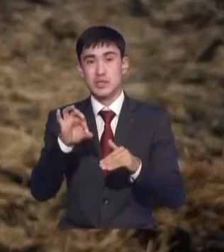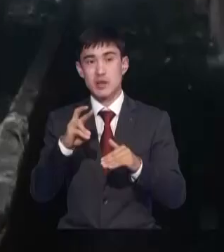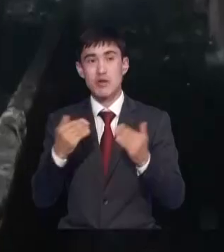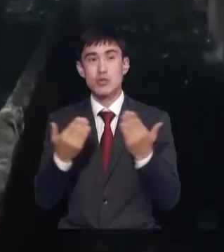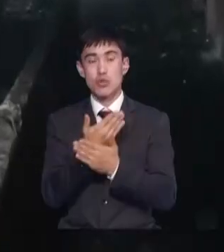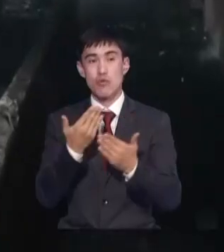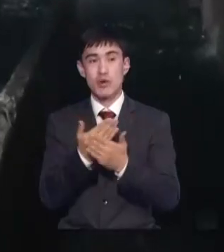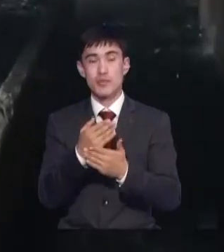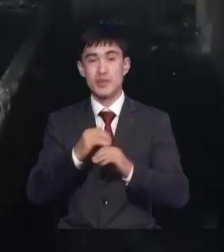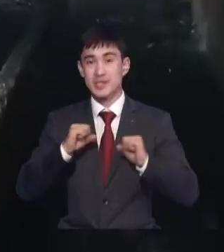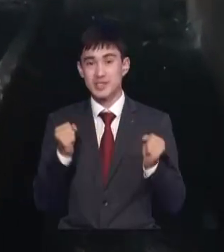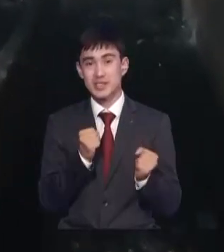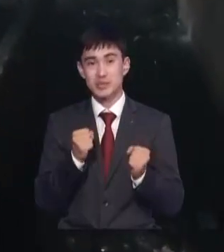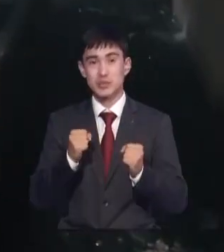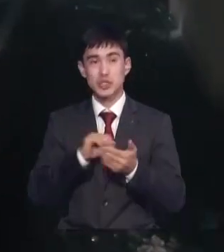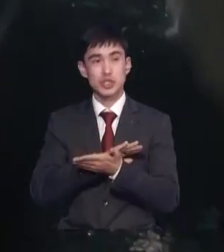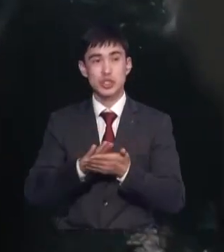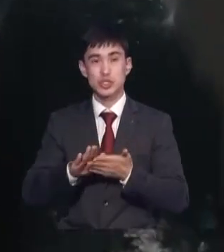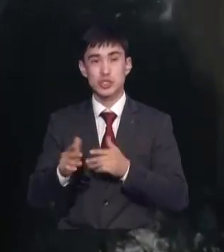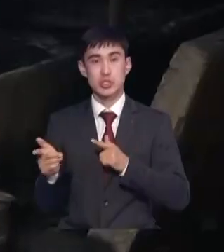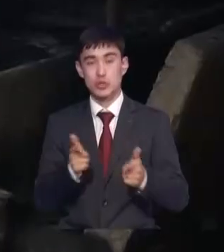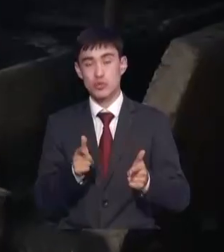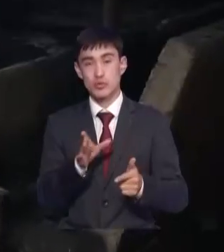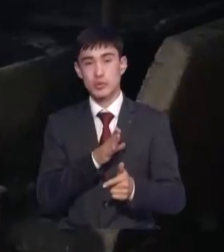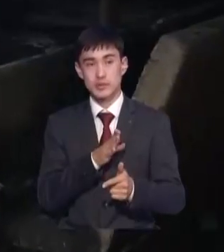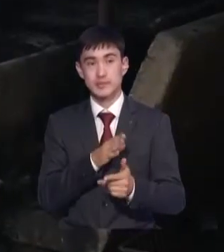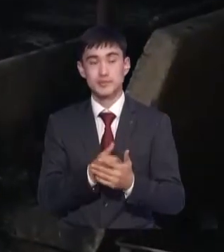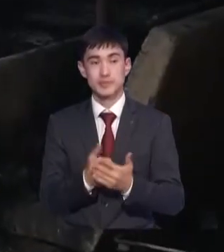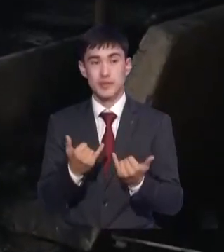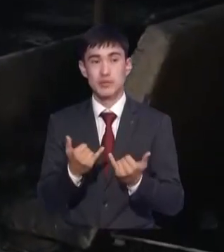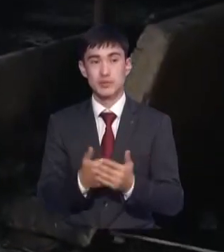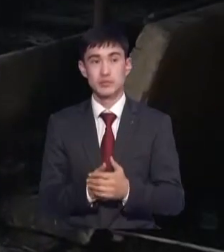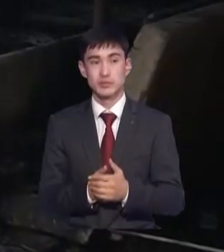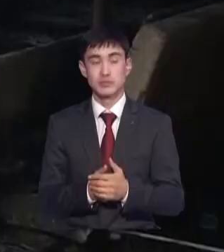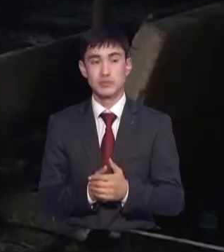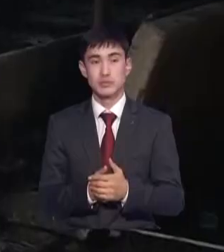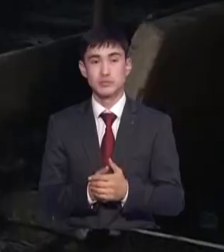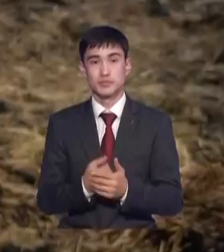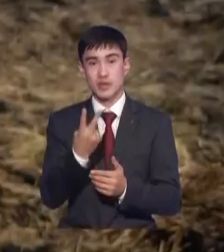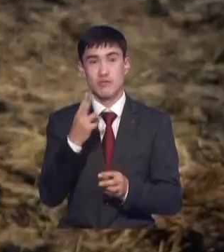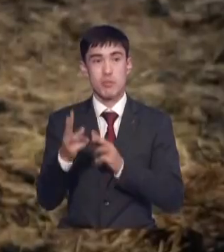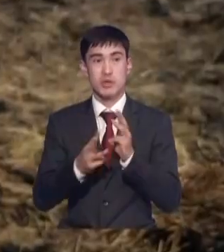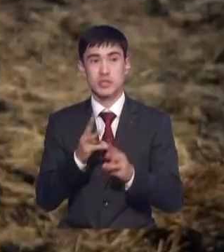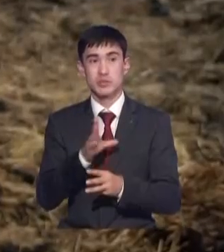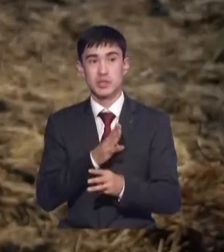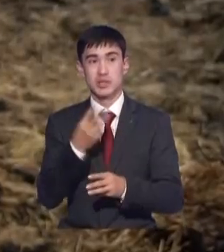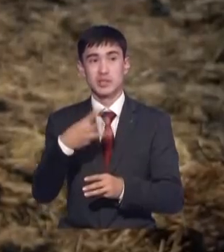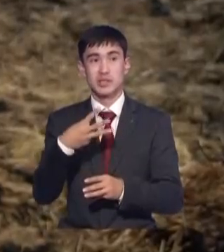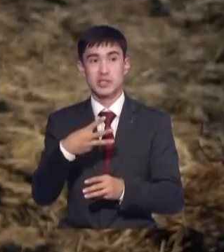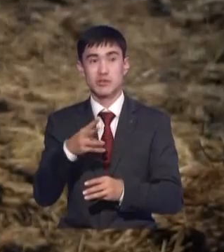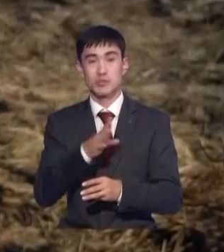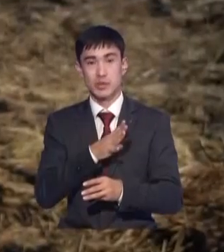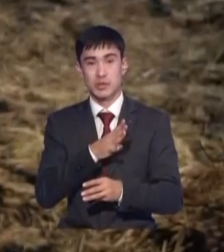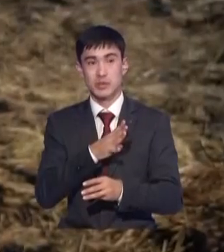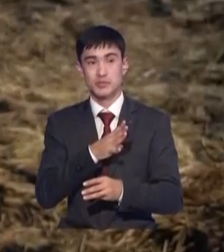новое. Зимник был чистый, на зиму готовили. И вот... То есть у вас 2 пожара было, да? Два пожара было. Вот 30-го,